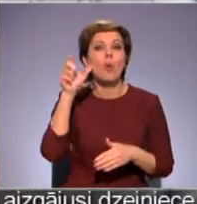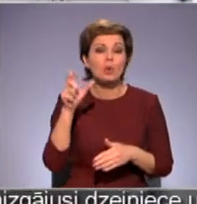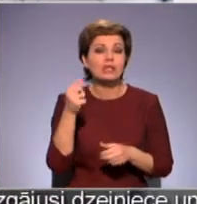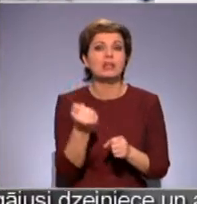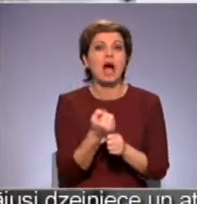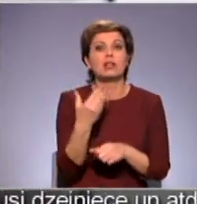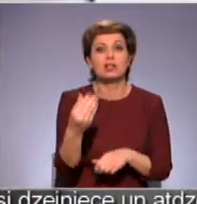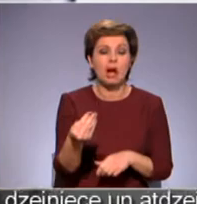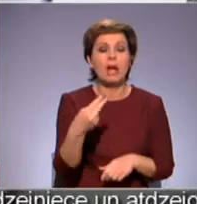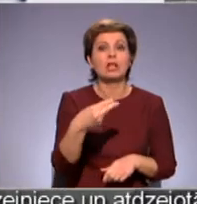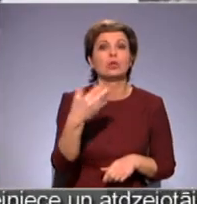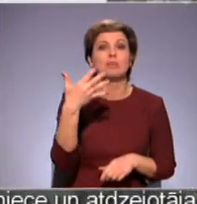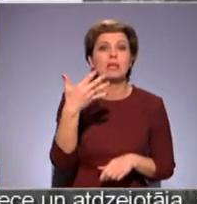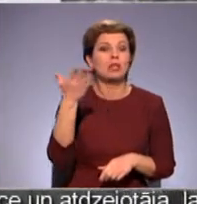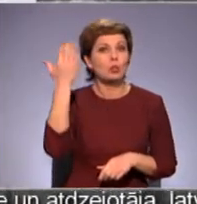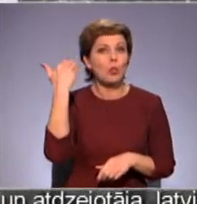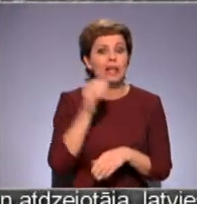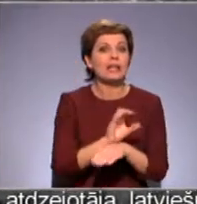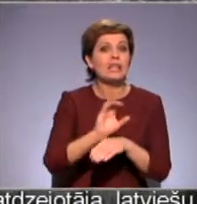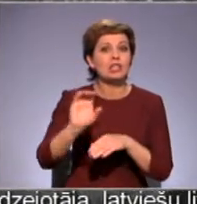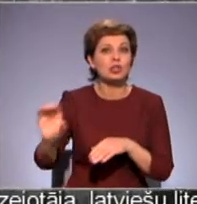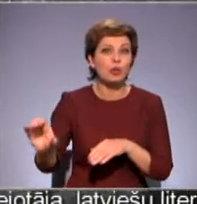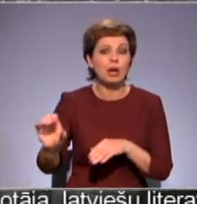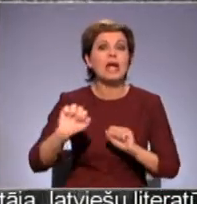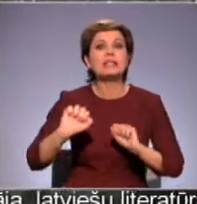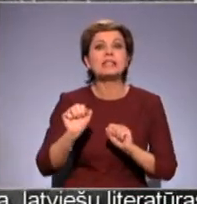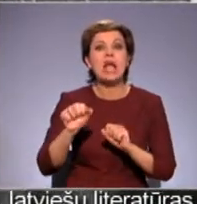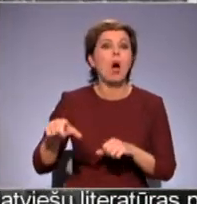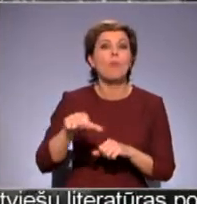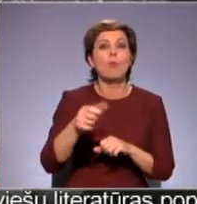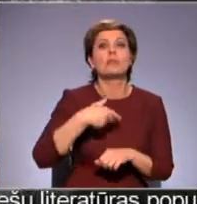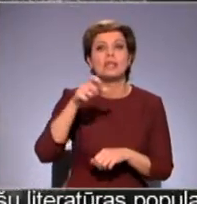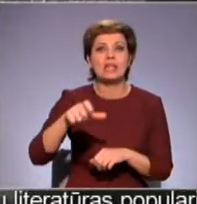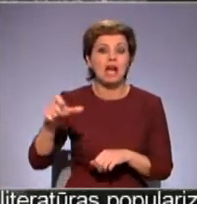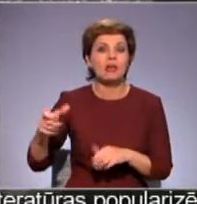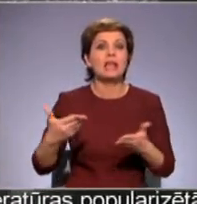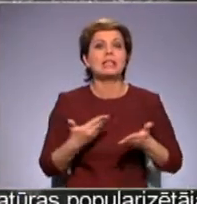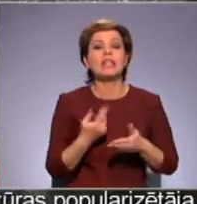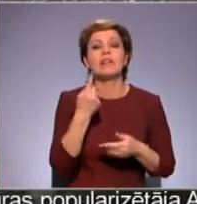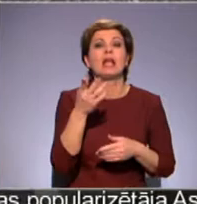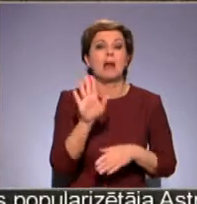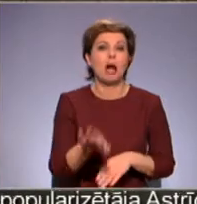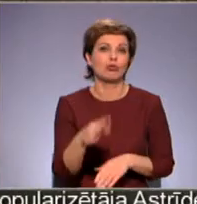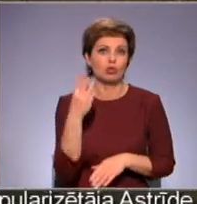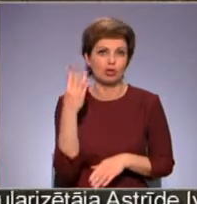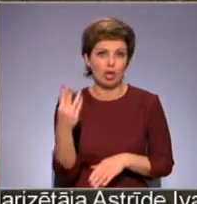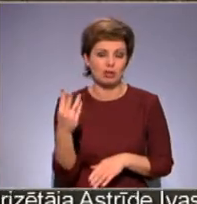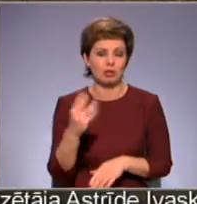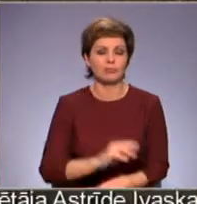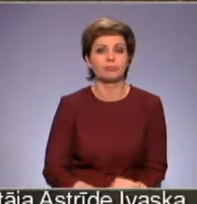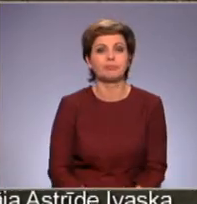savu. No 25 to laika izsūtītajiem Ziemupes iedzīvotājiem šobrīd dzīvi vairs tikai 4.